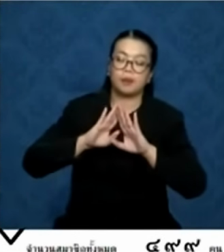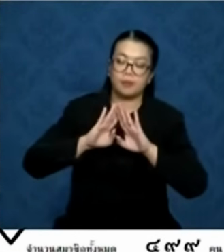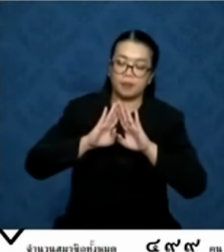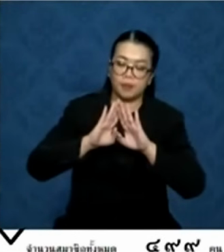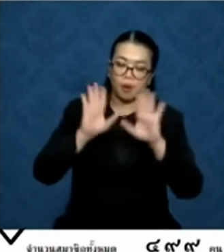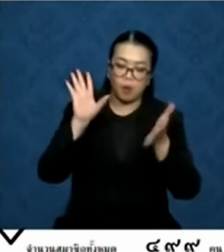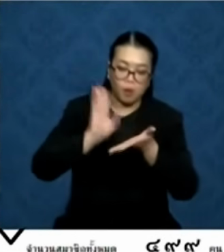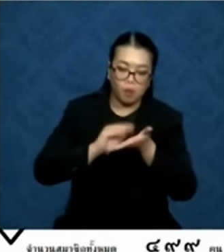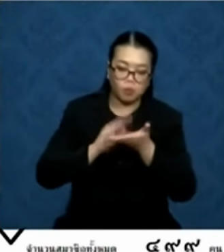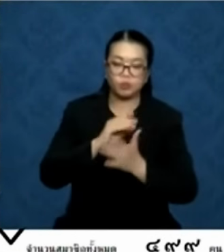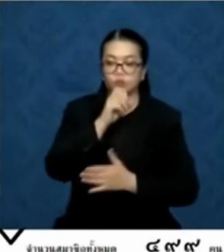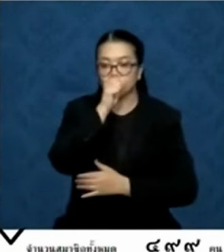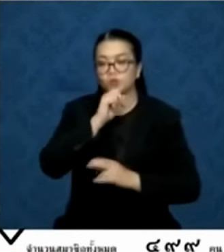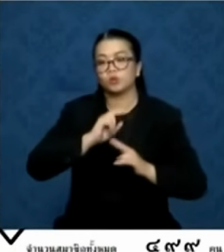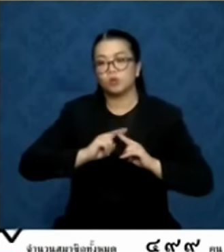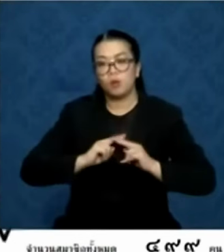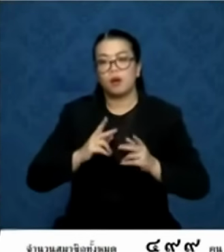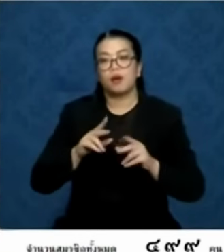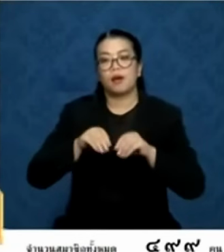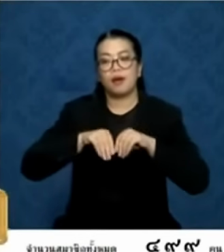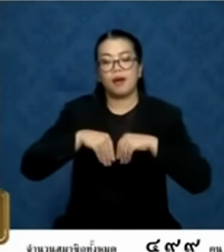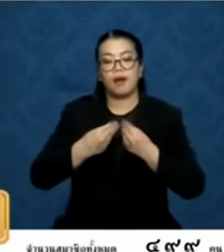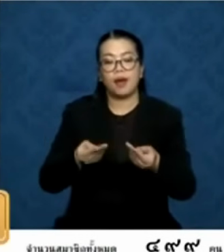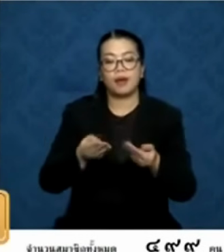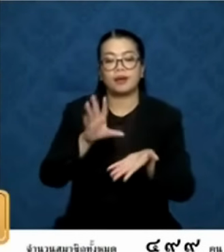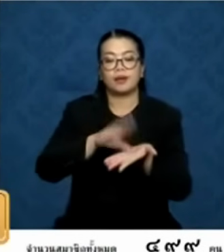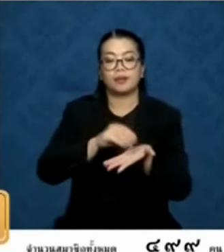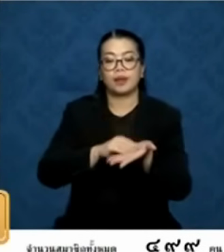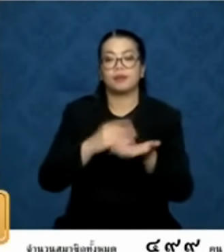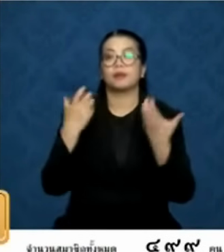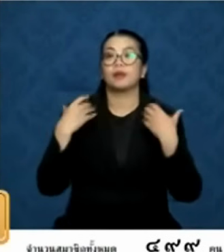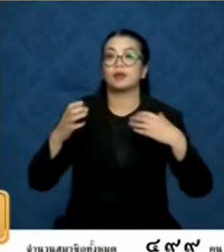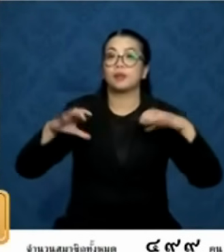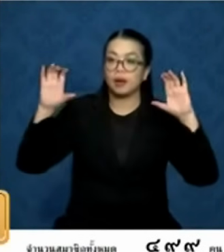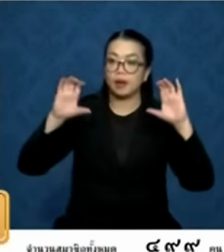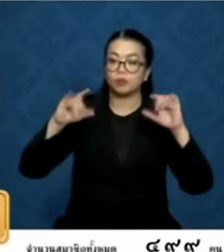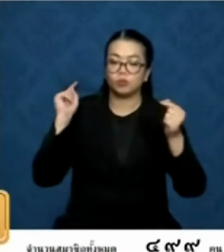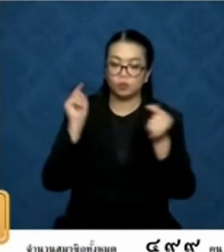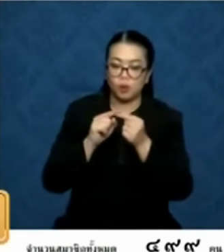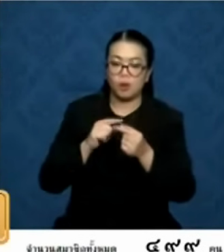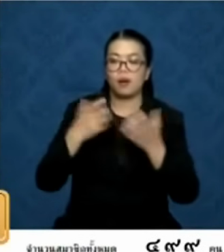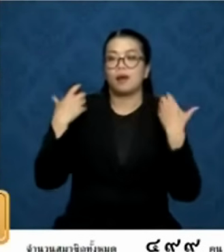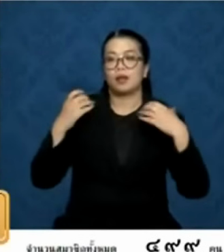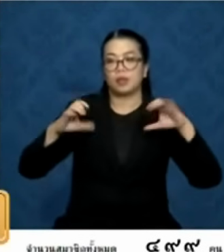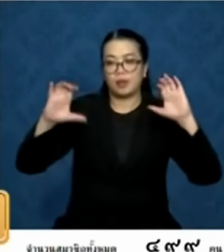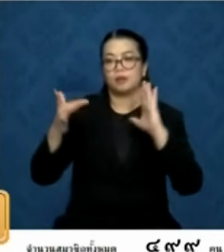การพัฒนาภาครัฐสู่การเป็นรัฐบาลดิจิตอล